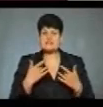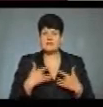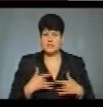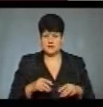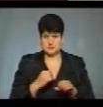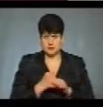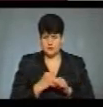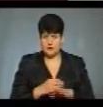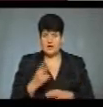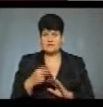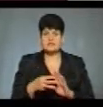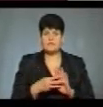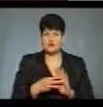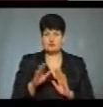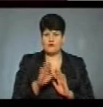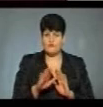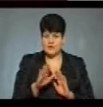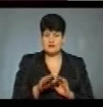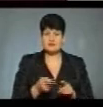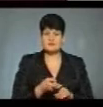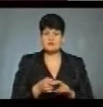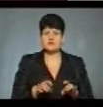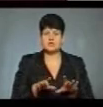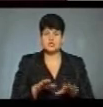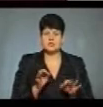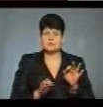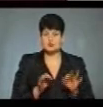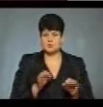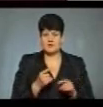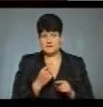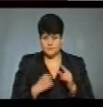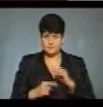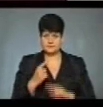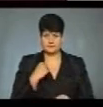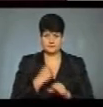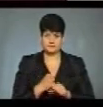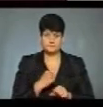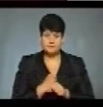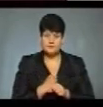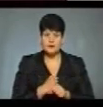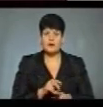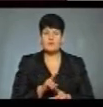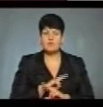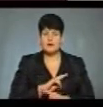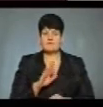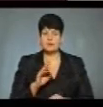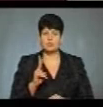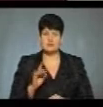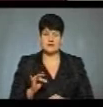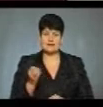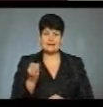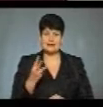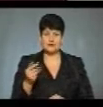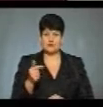а 28 вересня через рішення Тернопільського міськрайонного суду він поновився на цій посаді. Помер Віктор Куценко 13